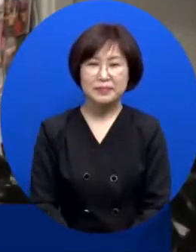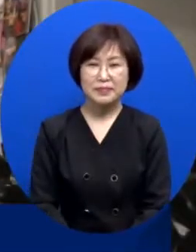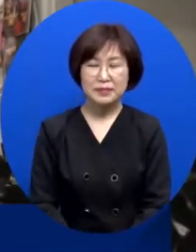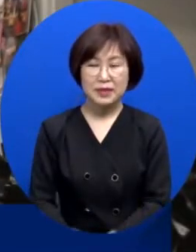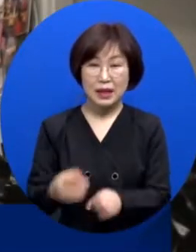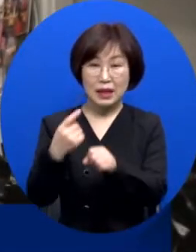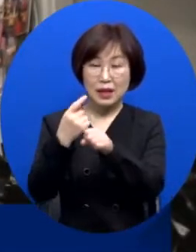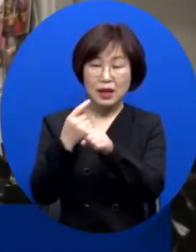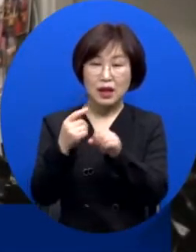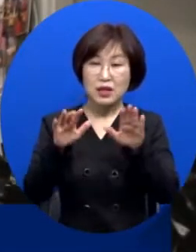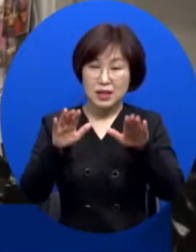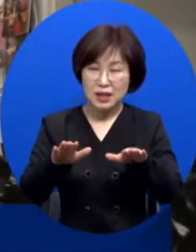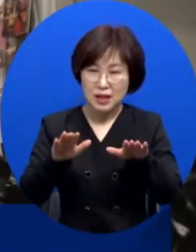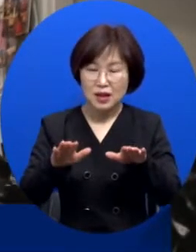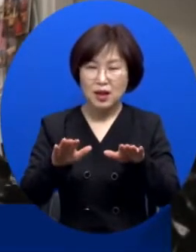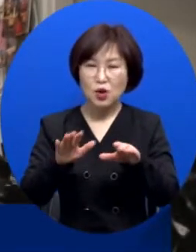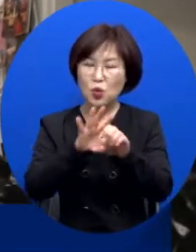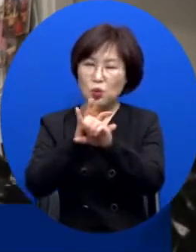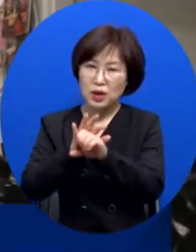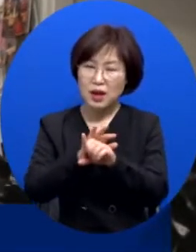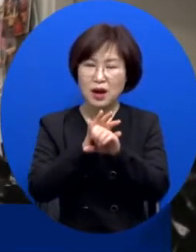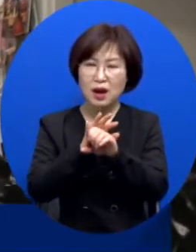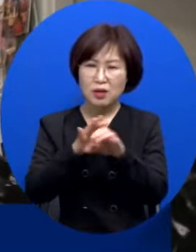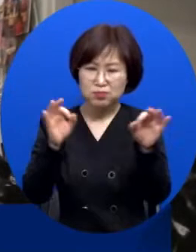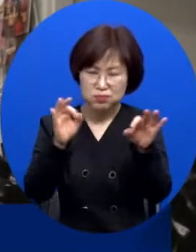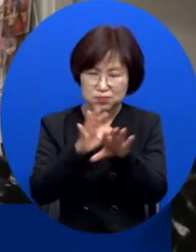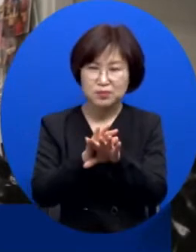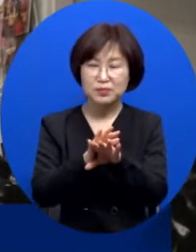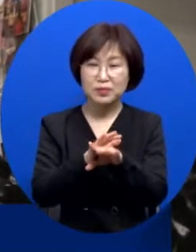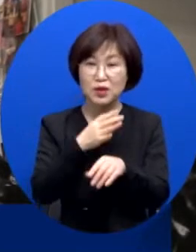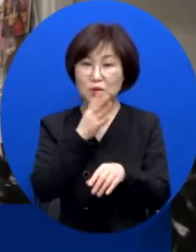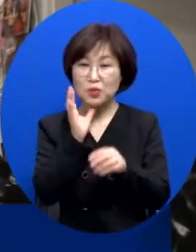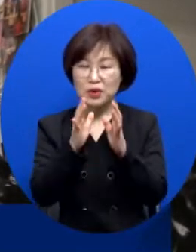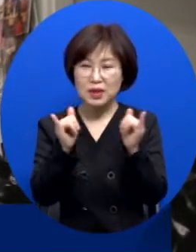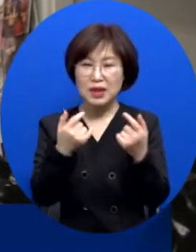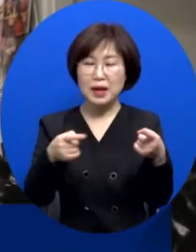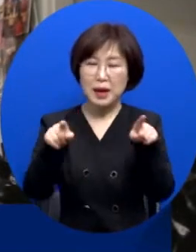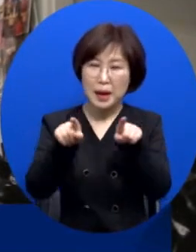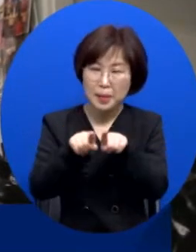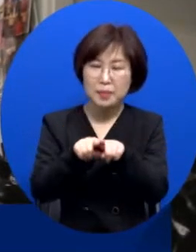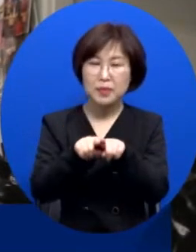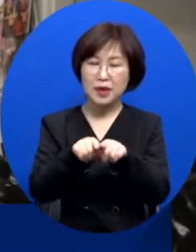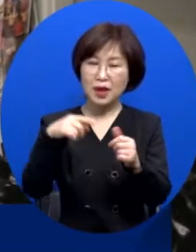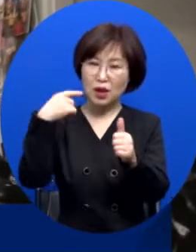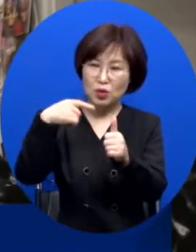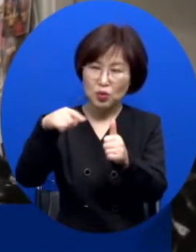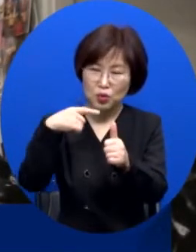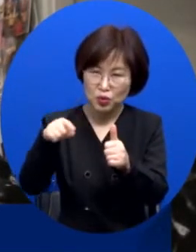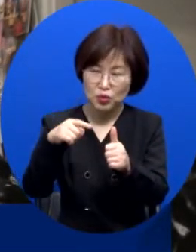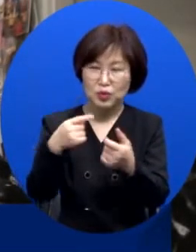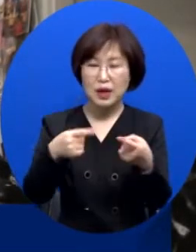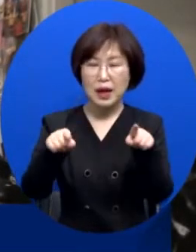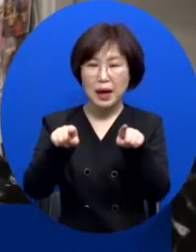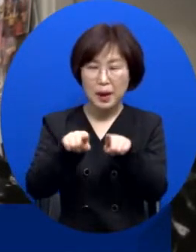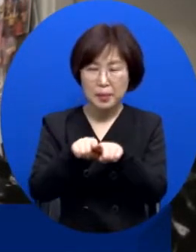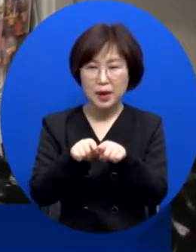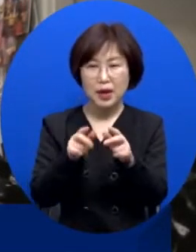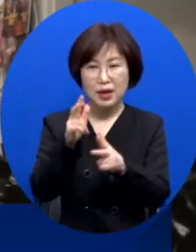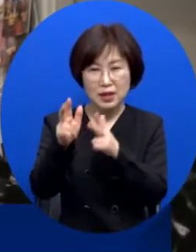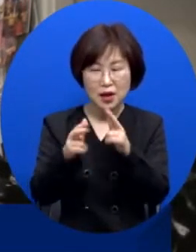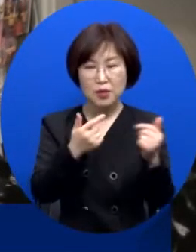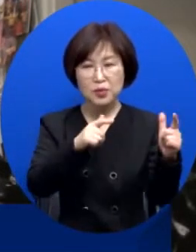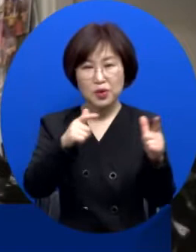내년에는 좀 빨리 코로나가 종식되어서 저희 어르신들과 함께 사회화 교육도 하고 또 같이 바쁜 사역도 좀 이어질